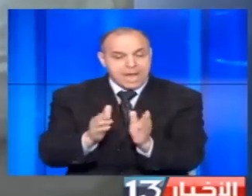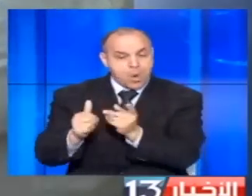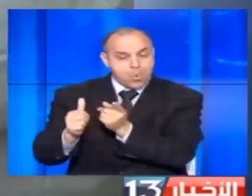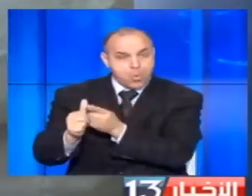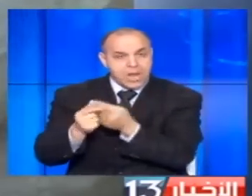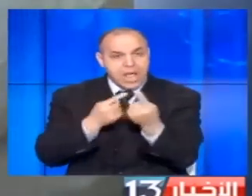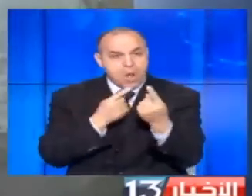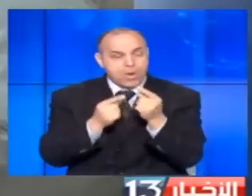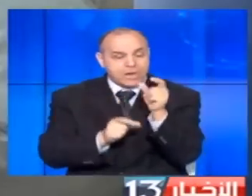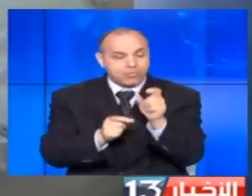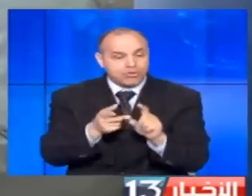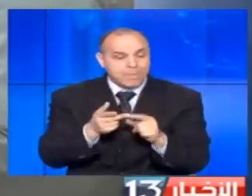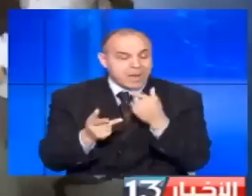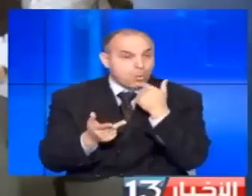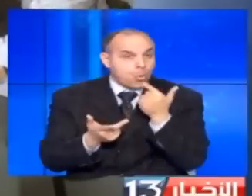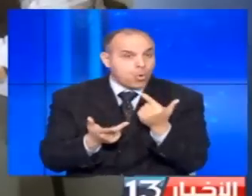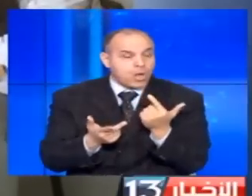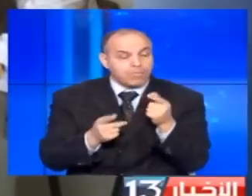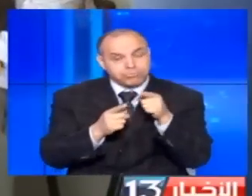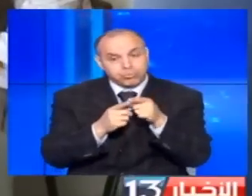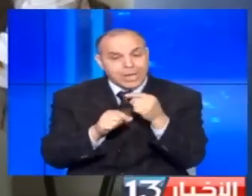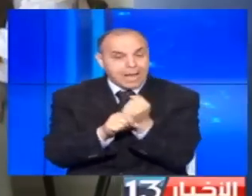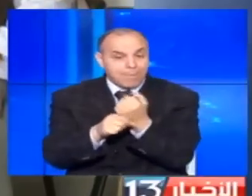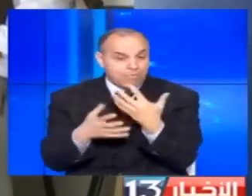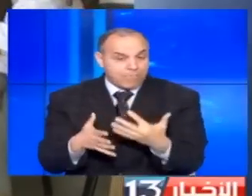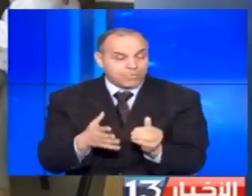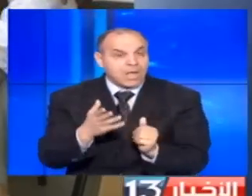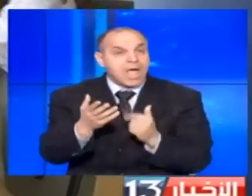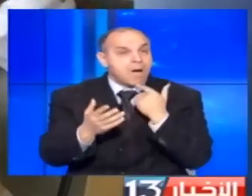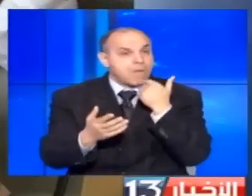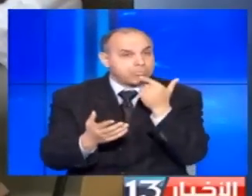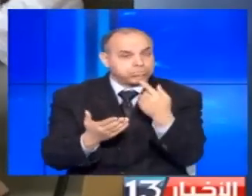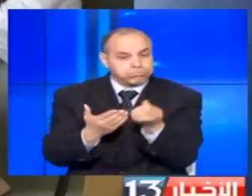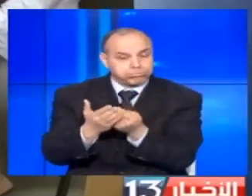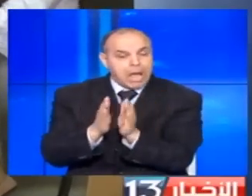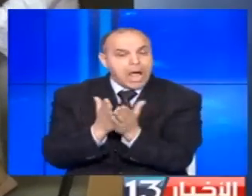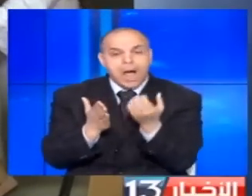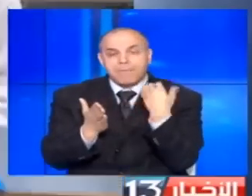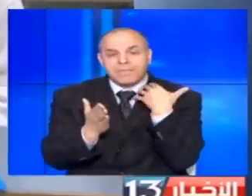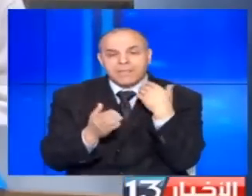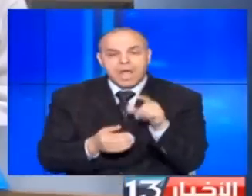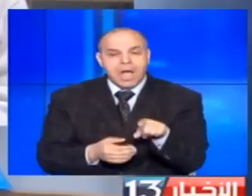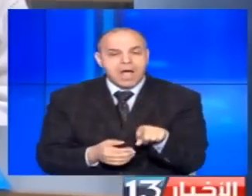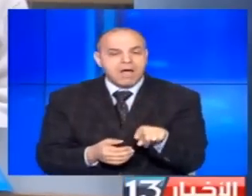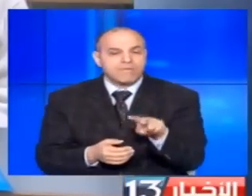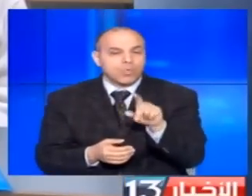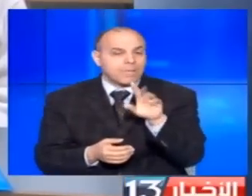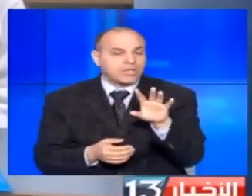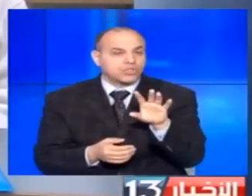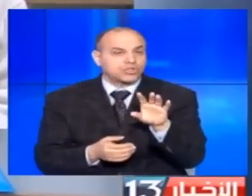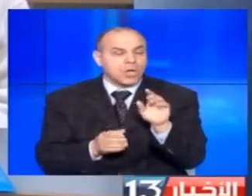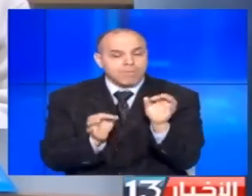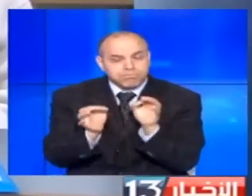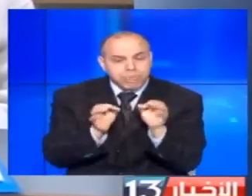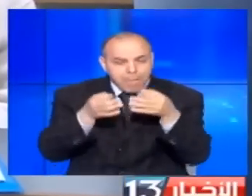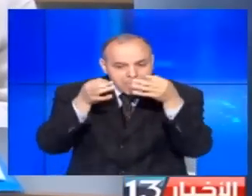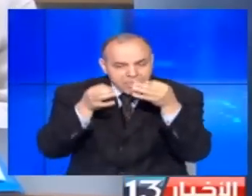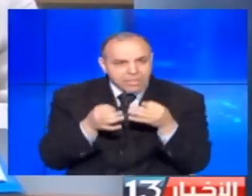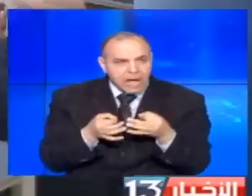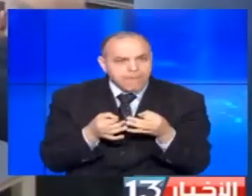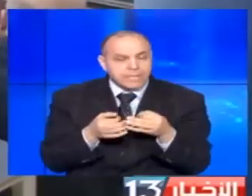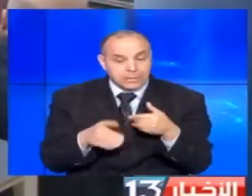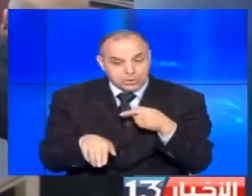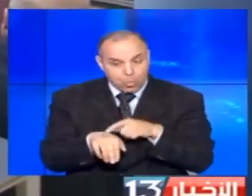للحوار المجتمعيه التي توجت عملها باصدار الكتاب الابيض في 14000 وضعت تشخيصا شاملا للوضع